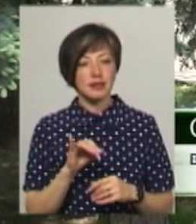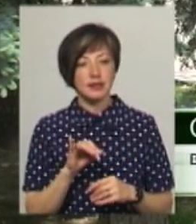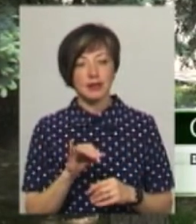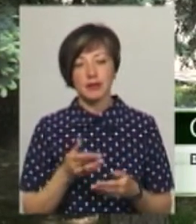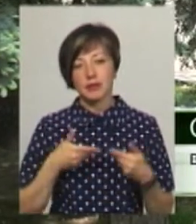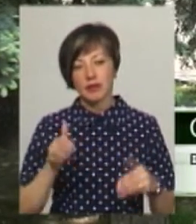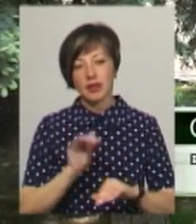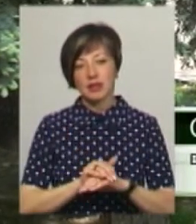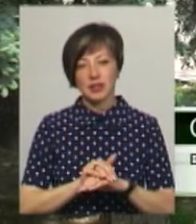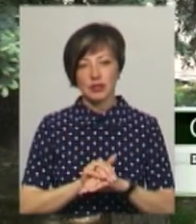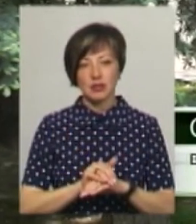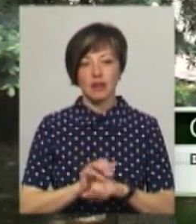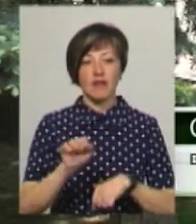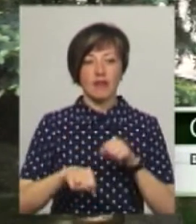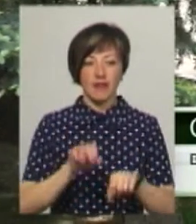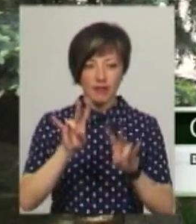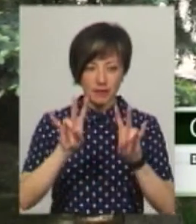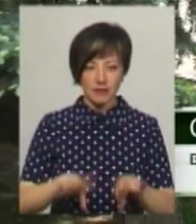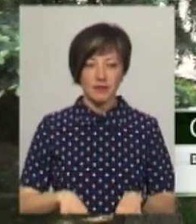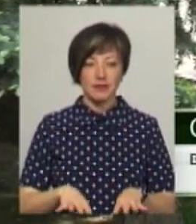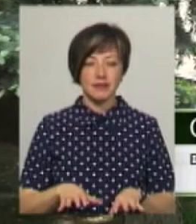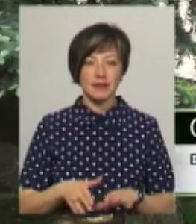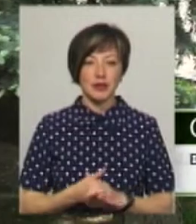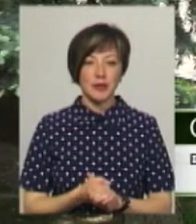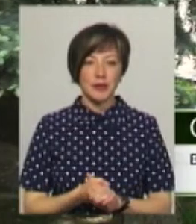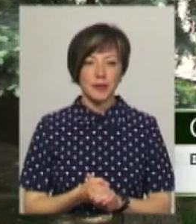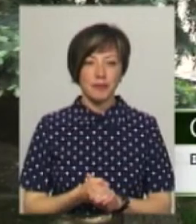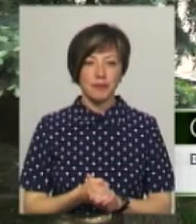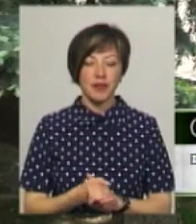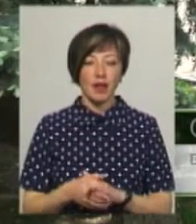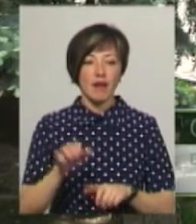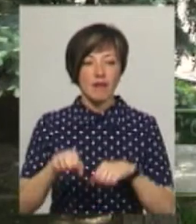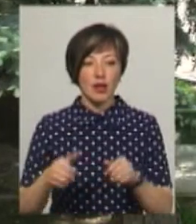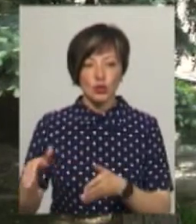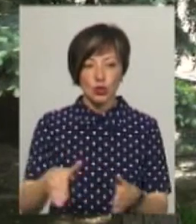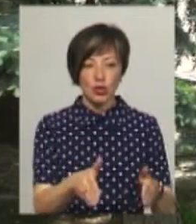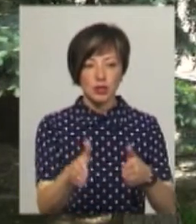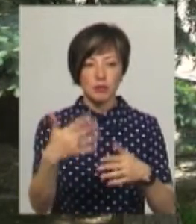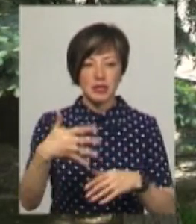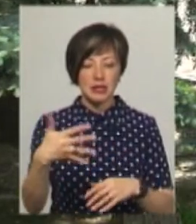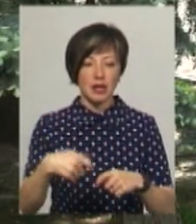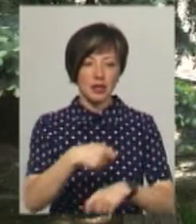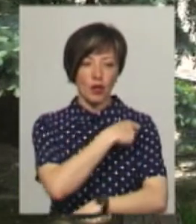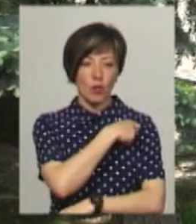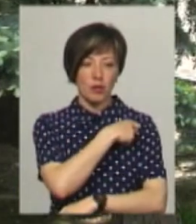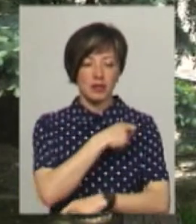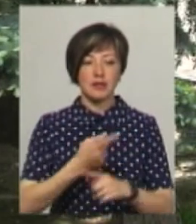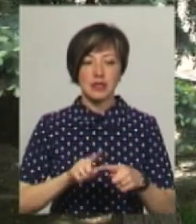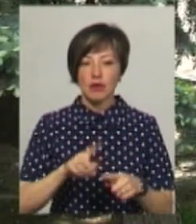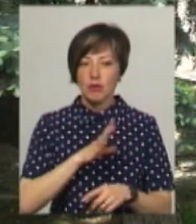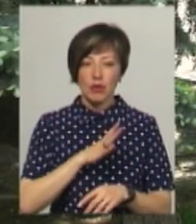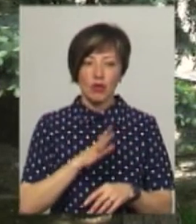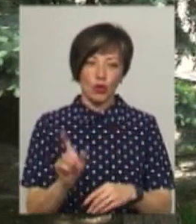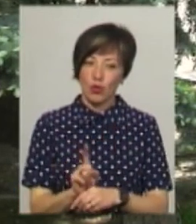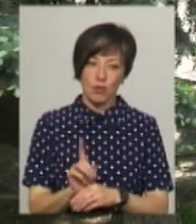ми фактично не злазили з велошляхів. Тобто велодоріжки протяжністю там 50 кілометрів – це була